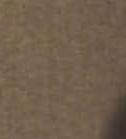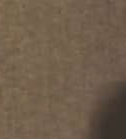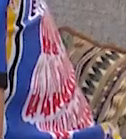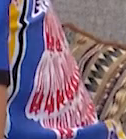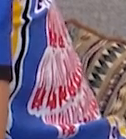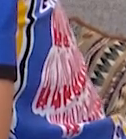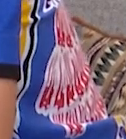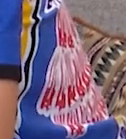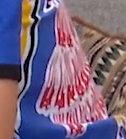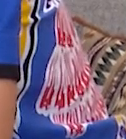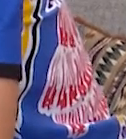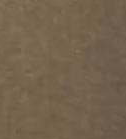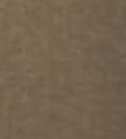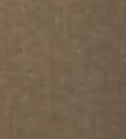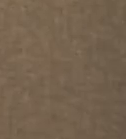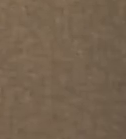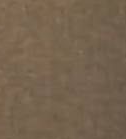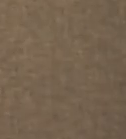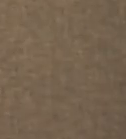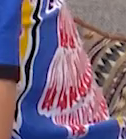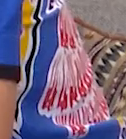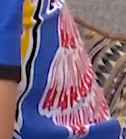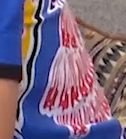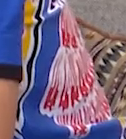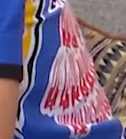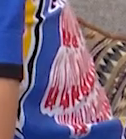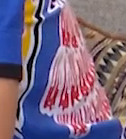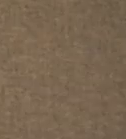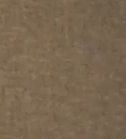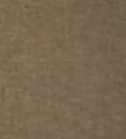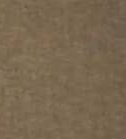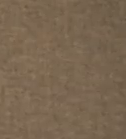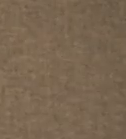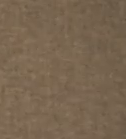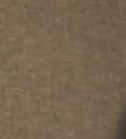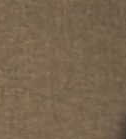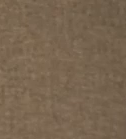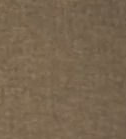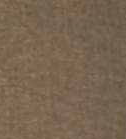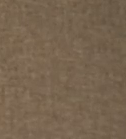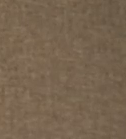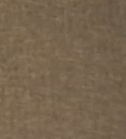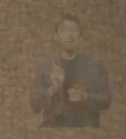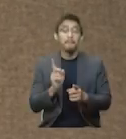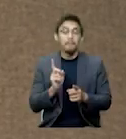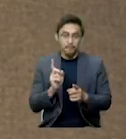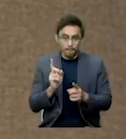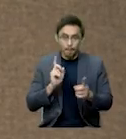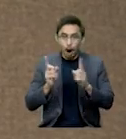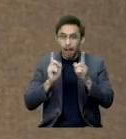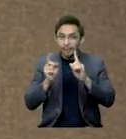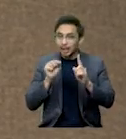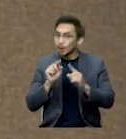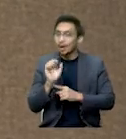harus diantisip terjadinya ketidak jujuran itu karena politik itu kan salah satu unsur yang hampir tidak pernah hilang